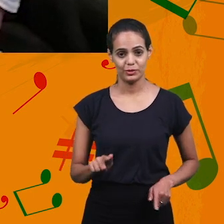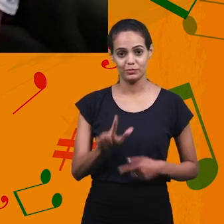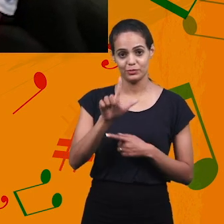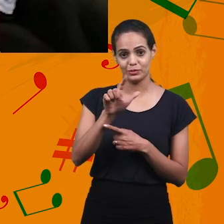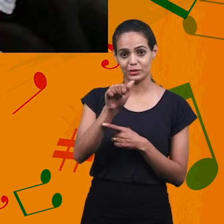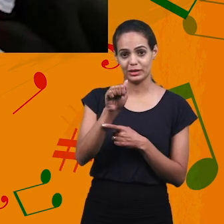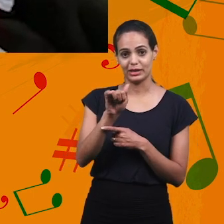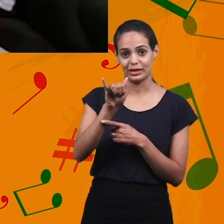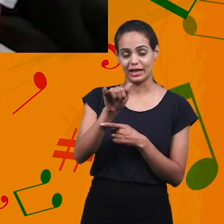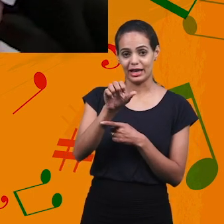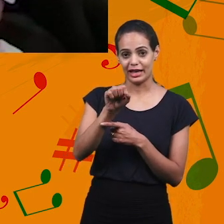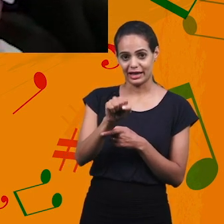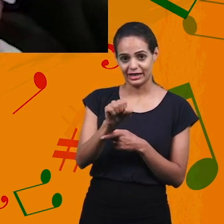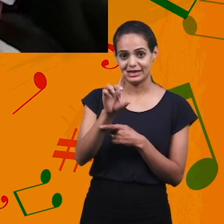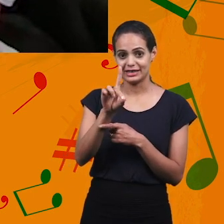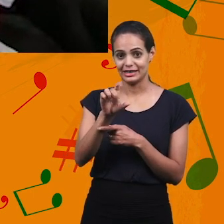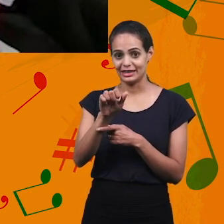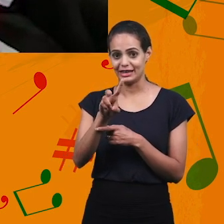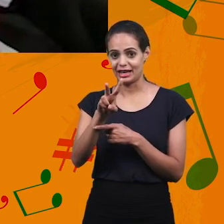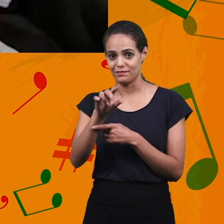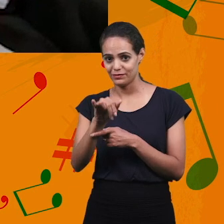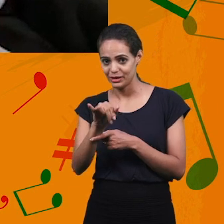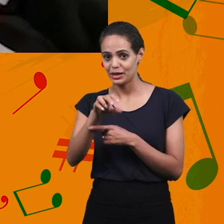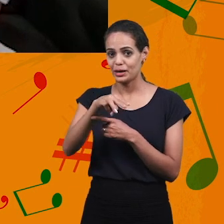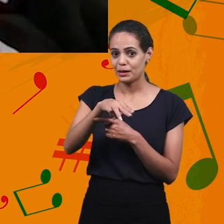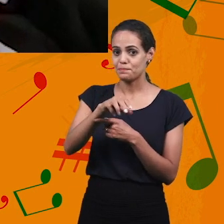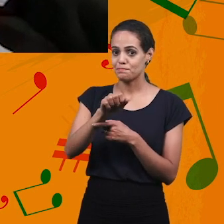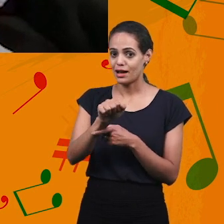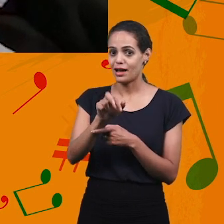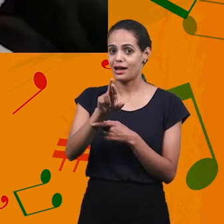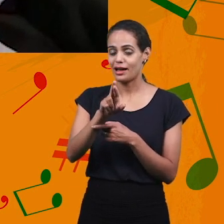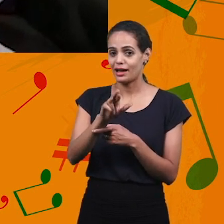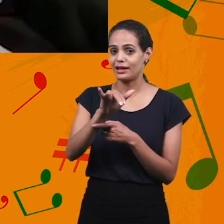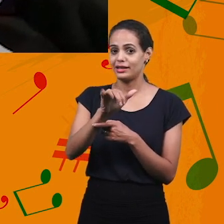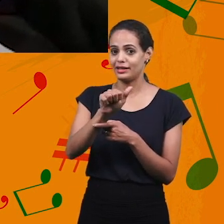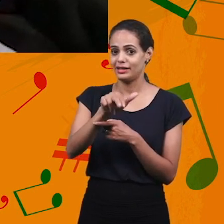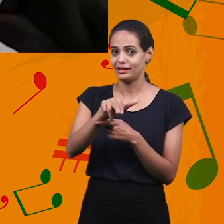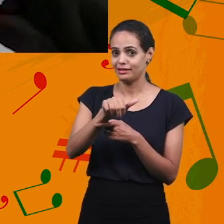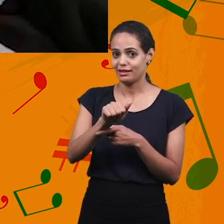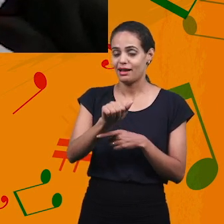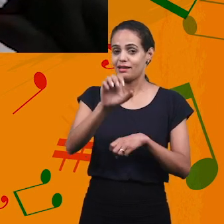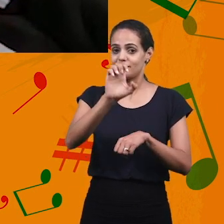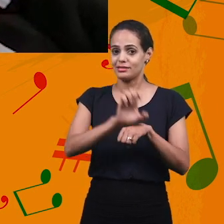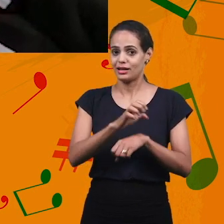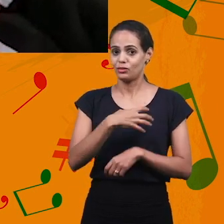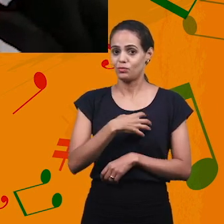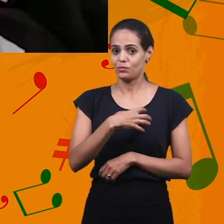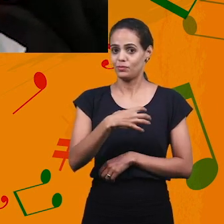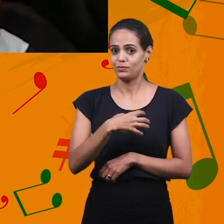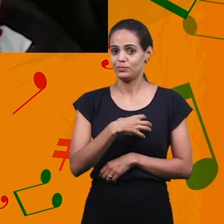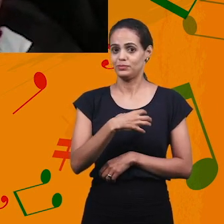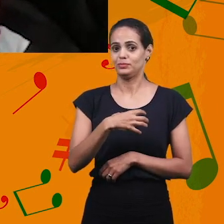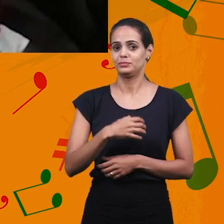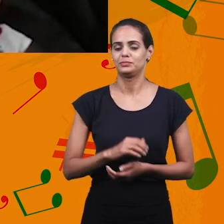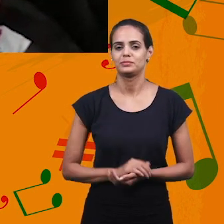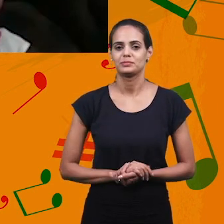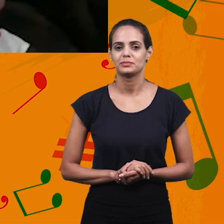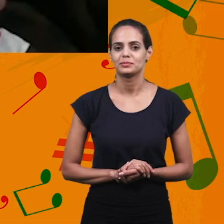Les cousins Laís, David et Mariana, Vitória de la Conquista, Bahia.